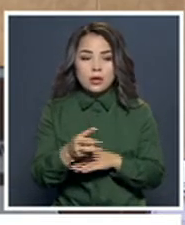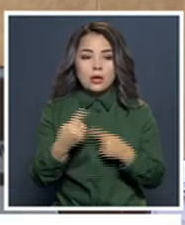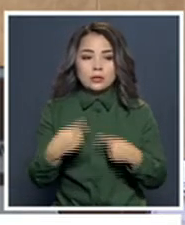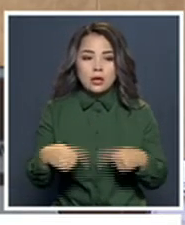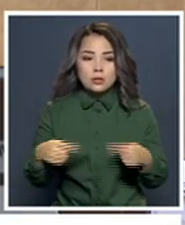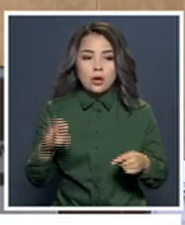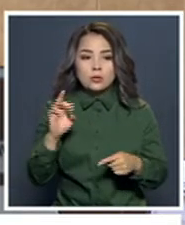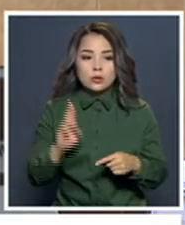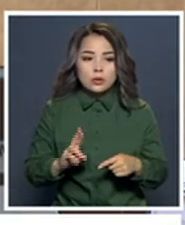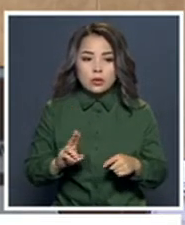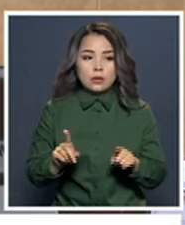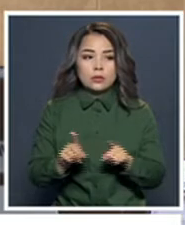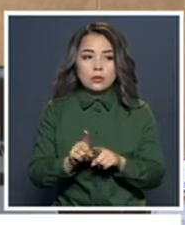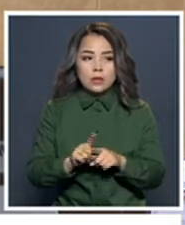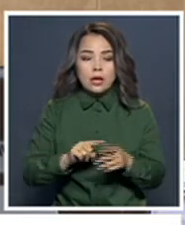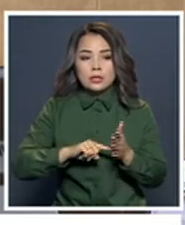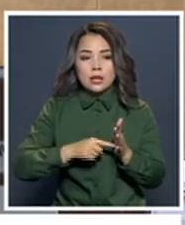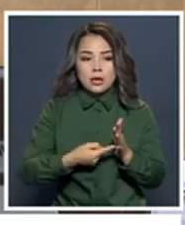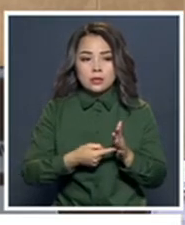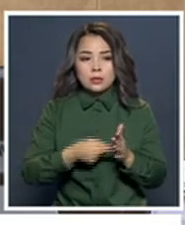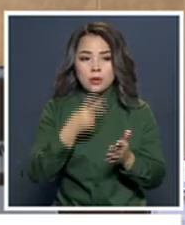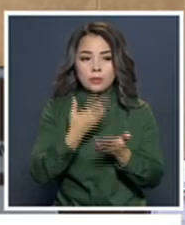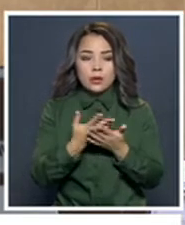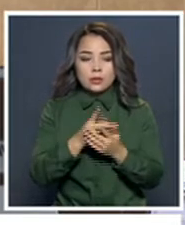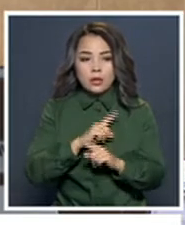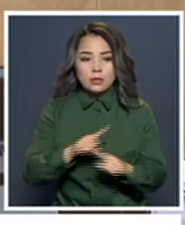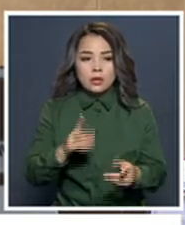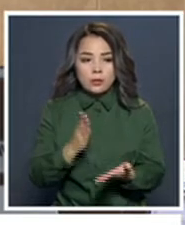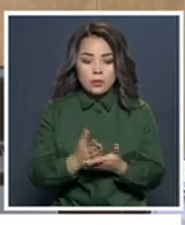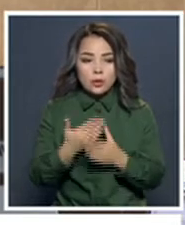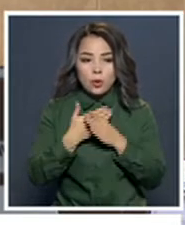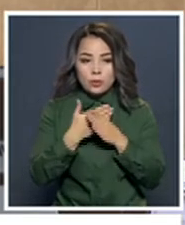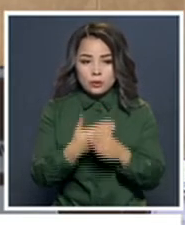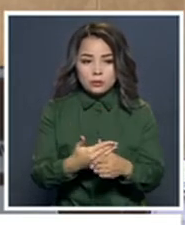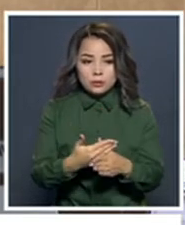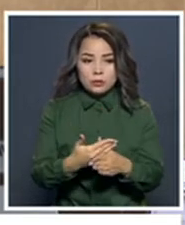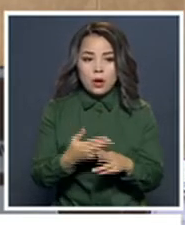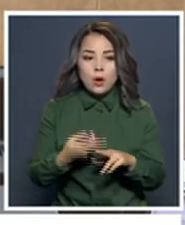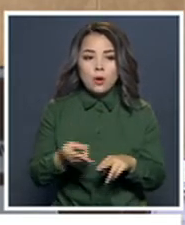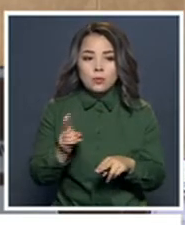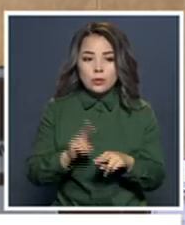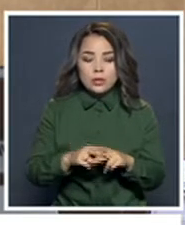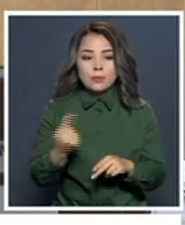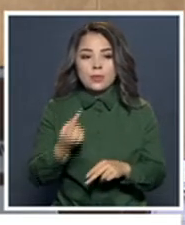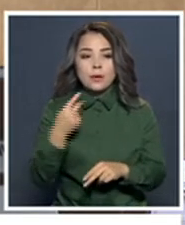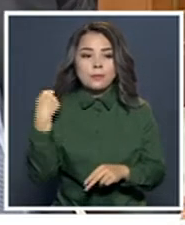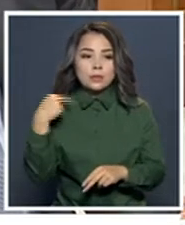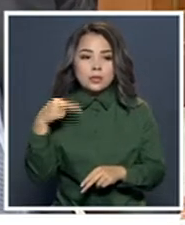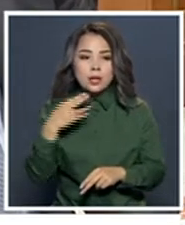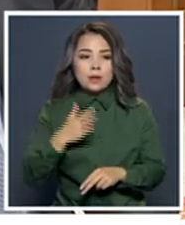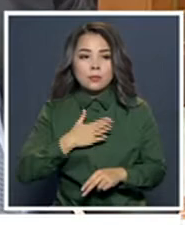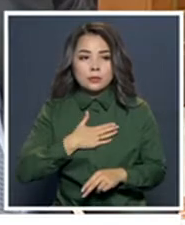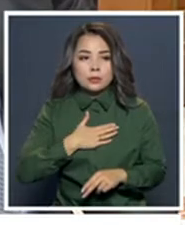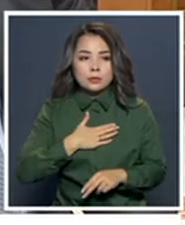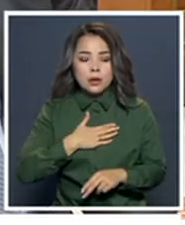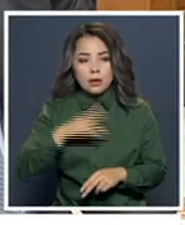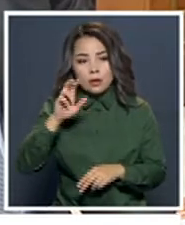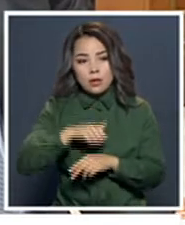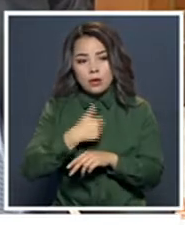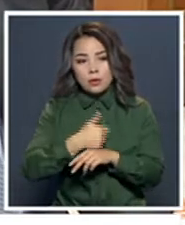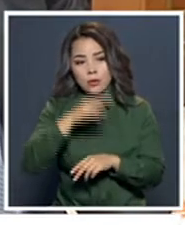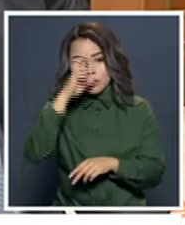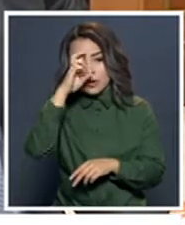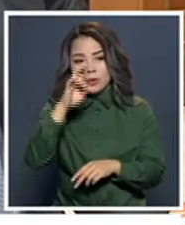да әлеуметтік мақсаттарға ерекше көңіл бөлінді. Бұл тұңғыш президентіміз